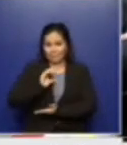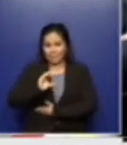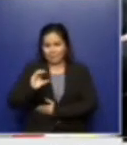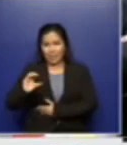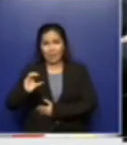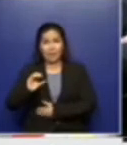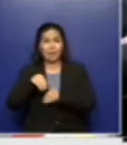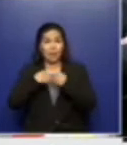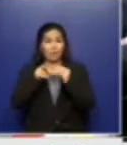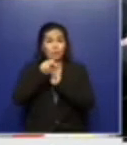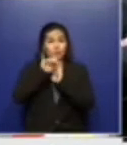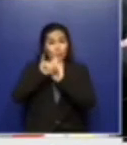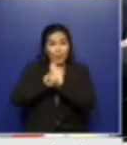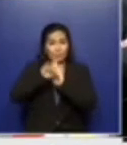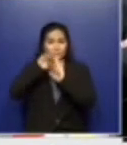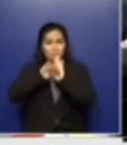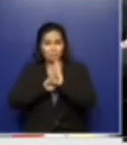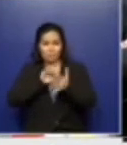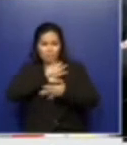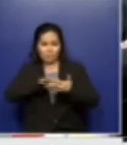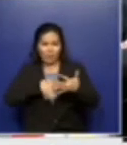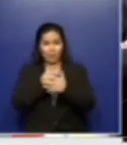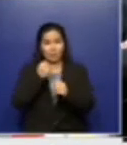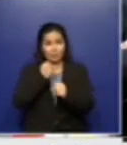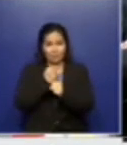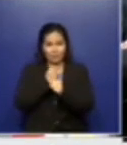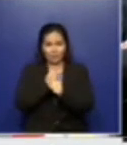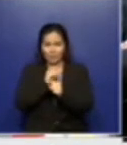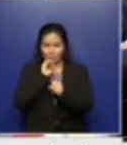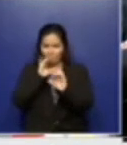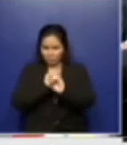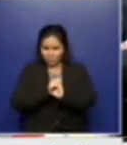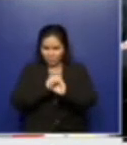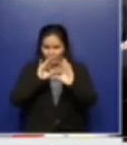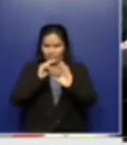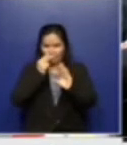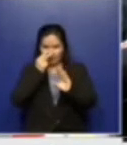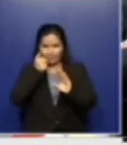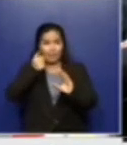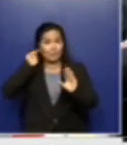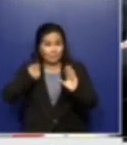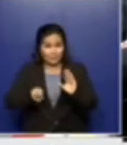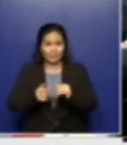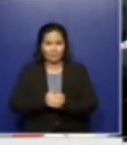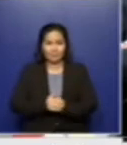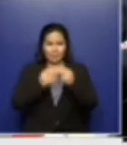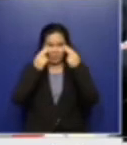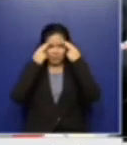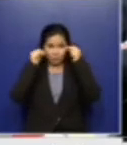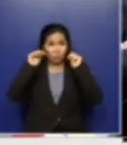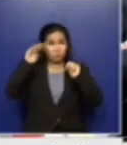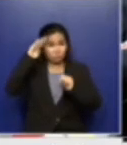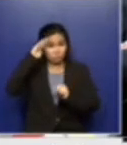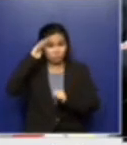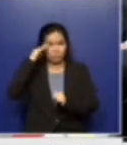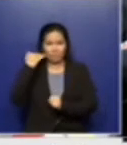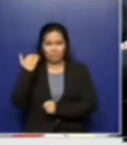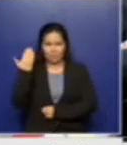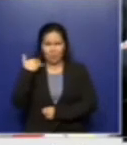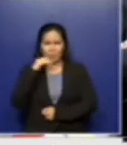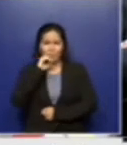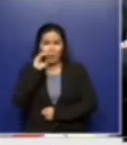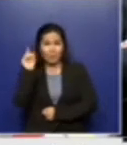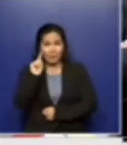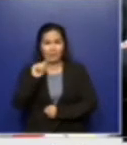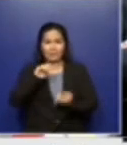บายมียุทธศาสตร์และการปฏิบัติงานที่ชัดเจนเป็นรูปธรรมพลเอกประยุทธ์จันทร์โอชาได้เคยกล่าวไว้ค่ะว่าปัญห